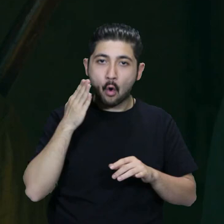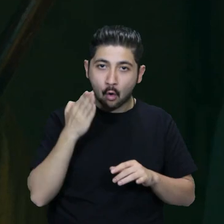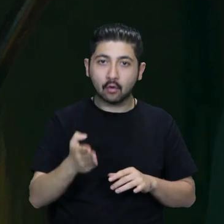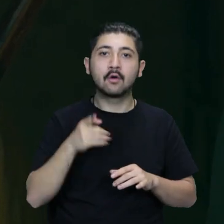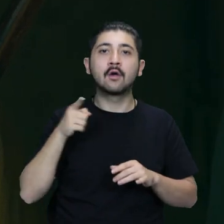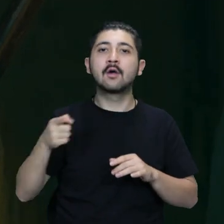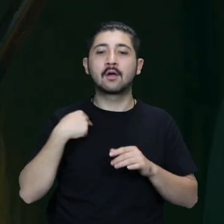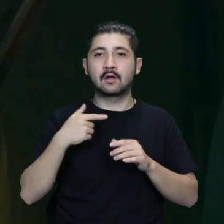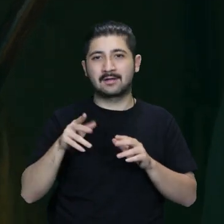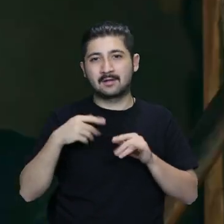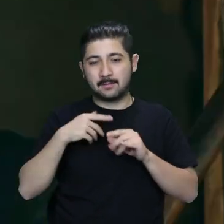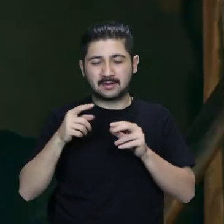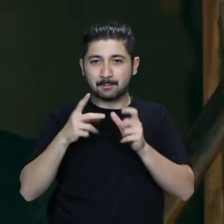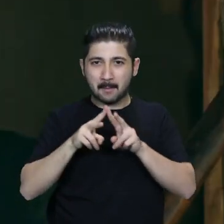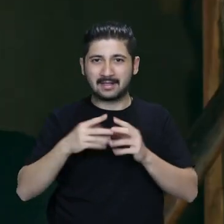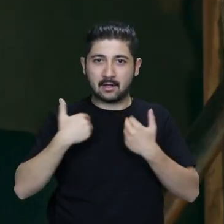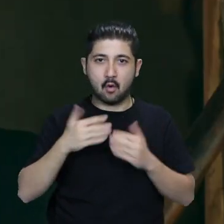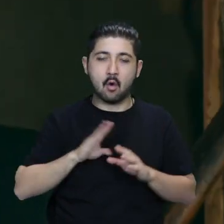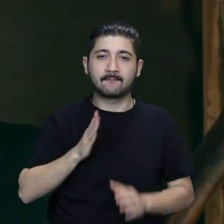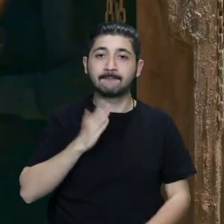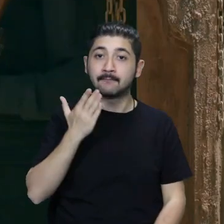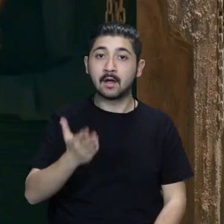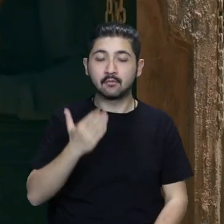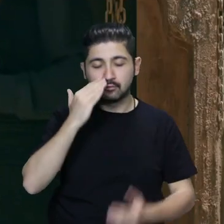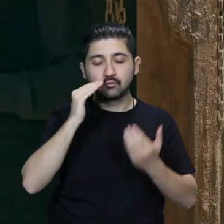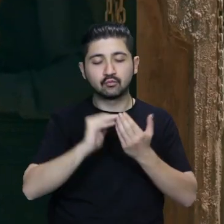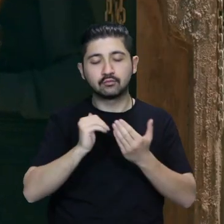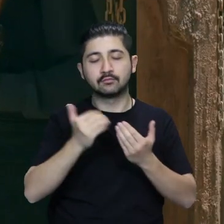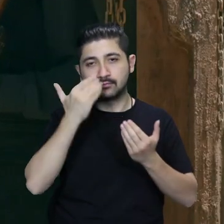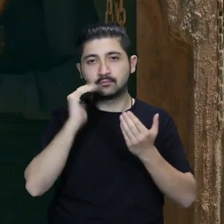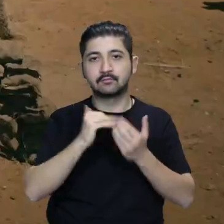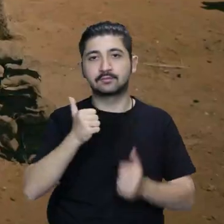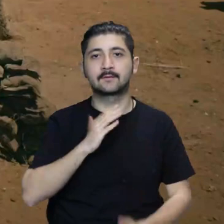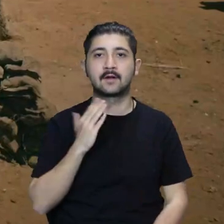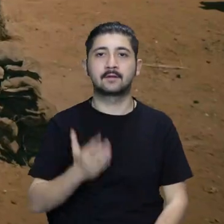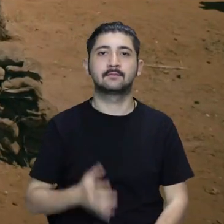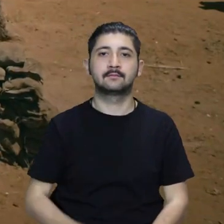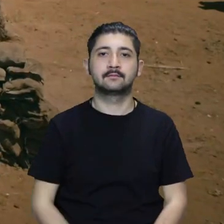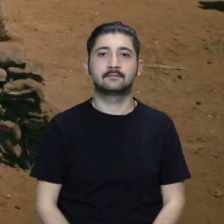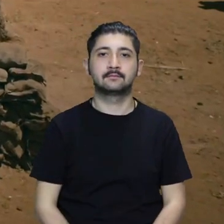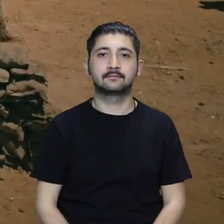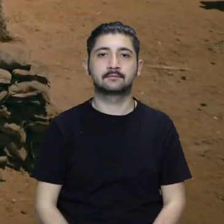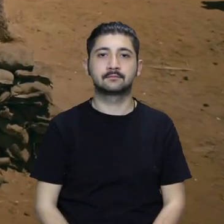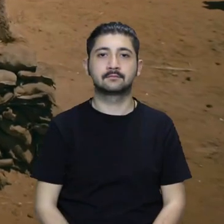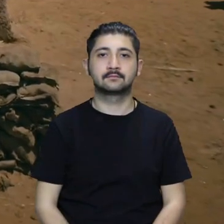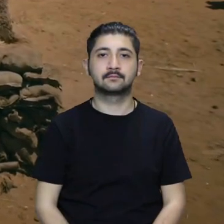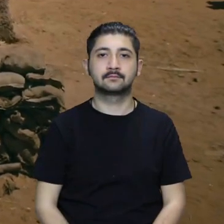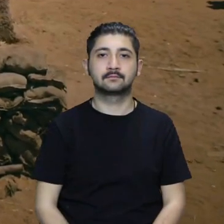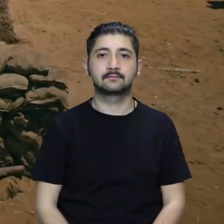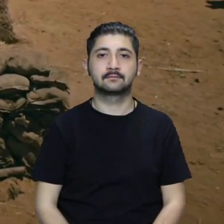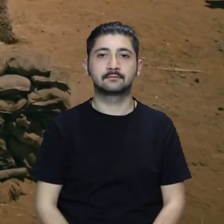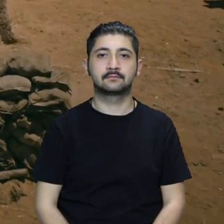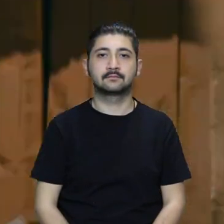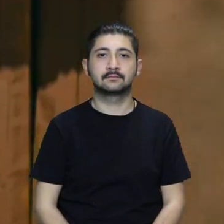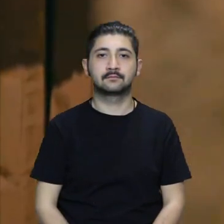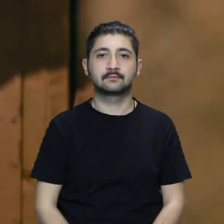Münasip. Münasip. Ali ile gülüşerek dışarı çıktı. İstifli çuvalların ardına çökmüş, elleri tetikte bekleyen